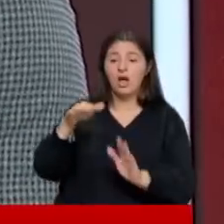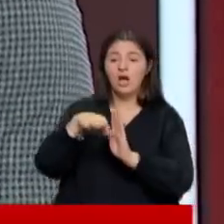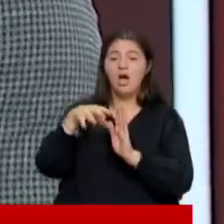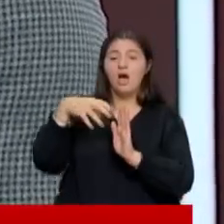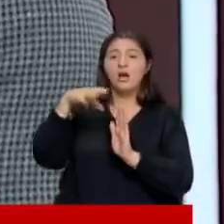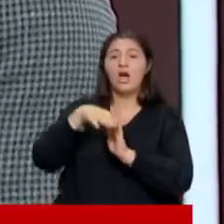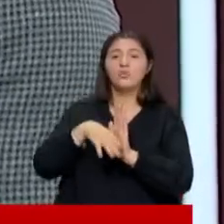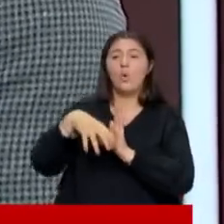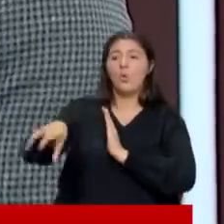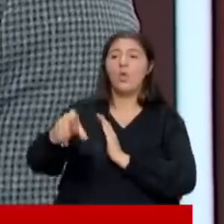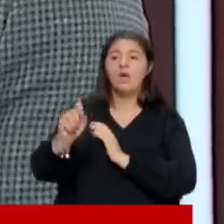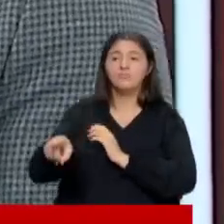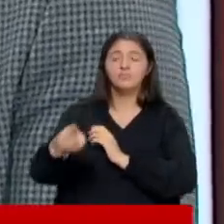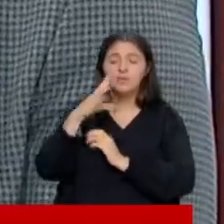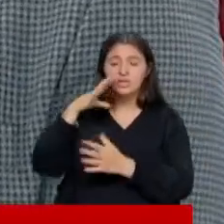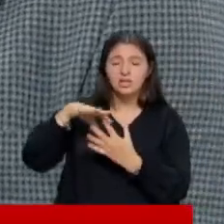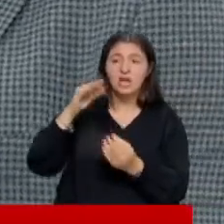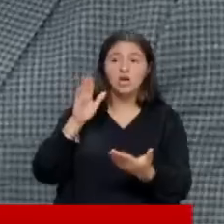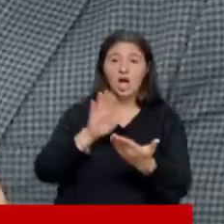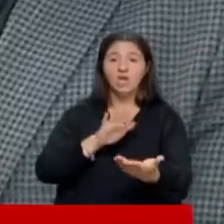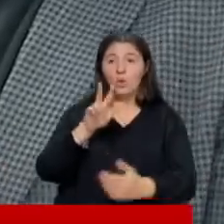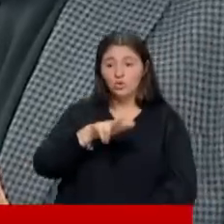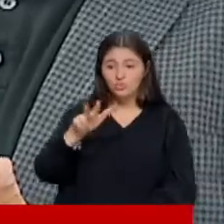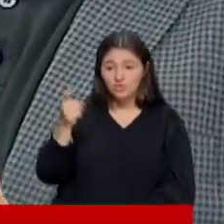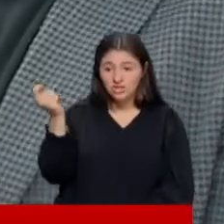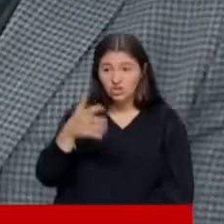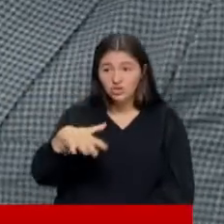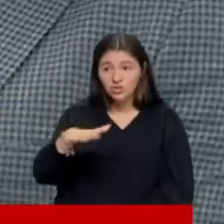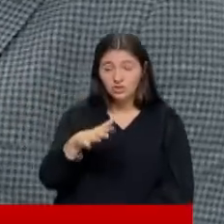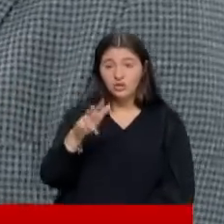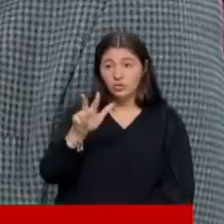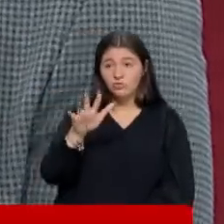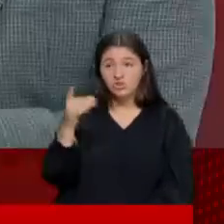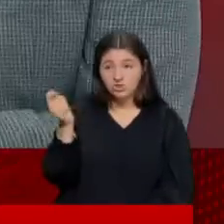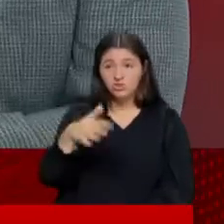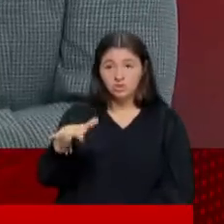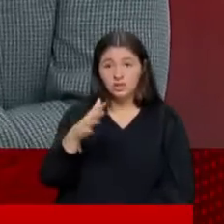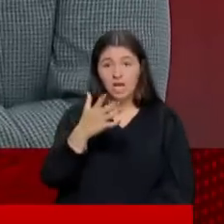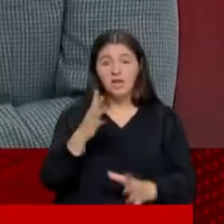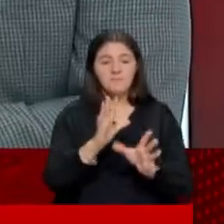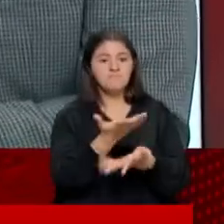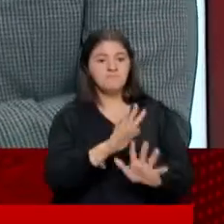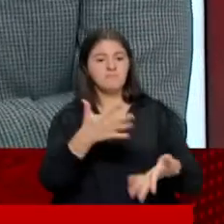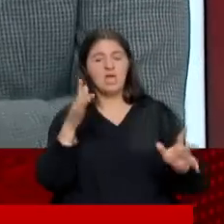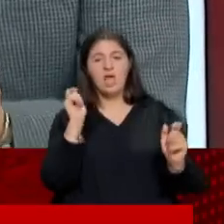kategorize etmiş yani bunu insanlar karşı 33 insanın Hatta 35 insanı